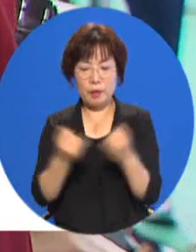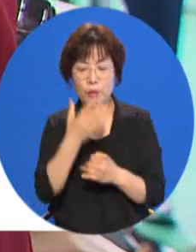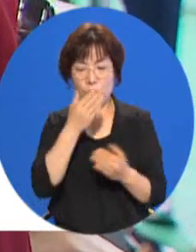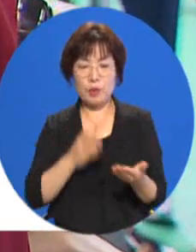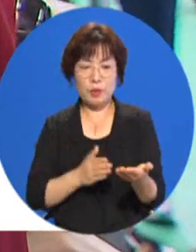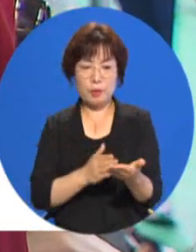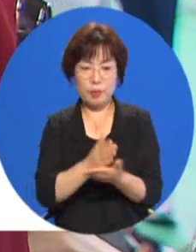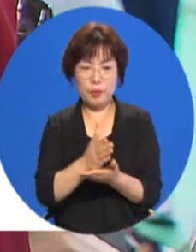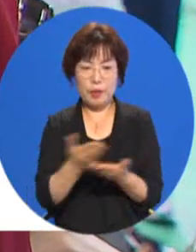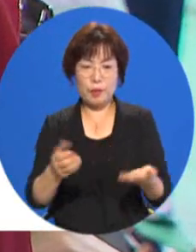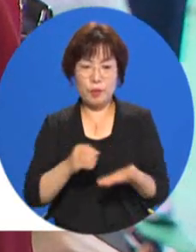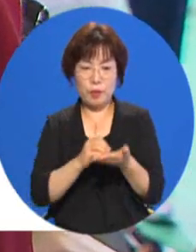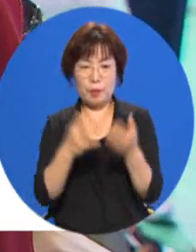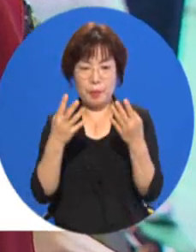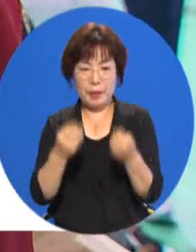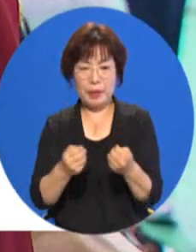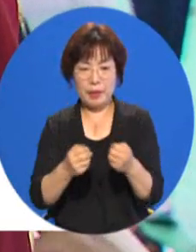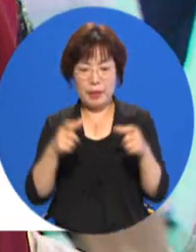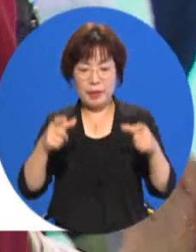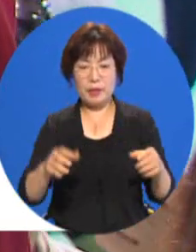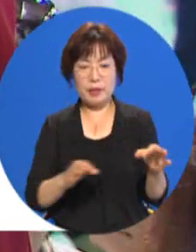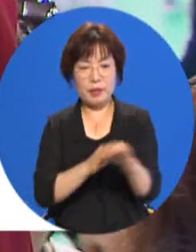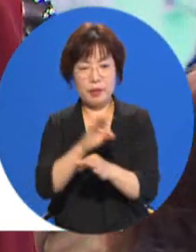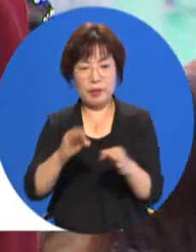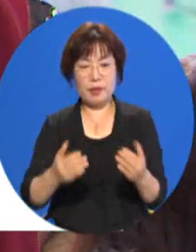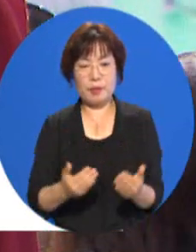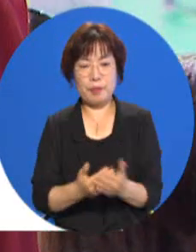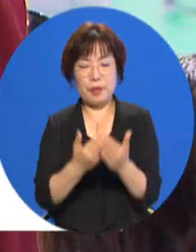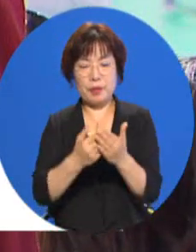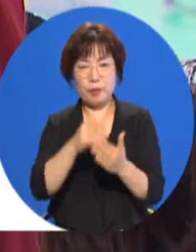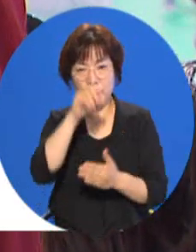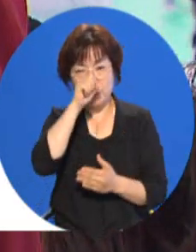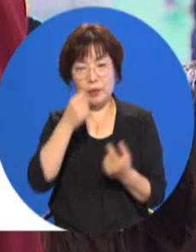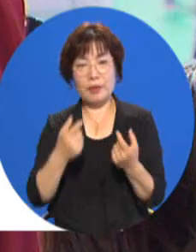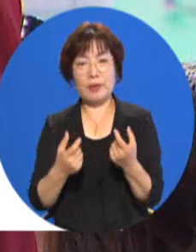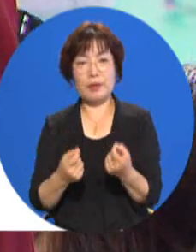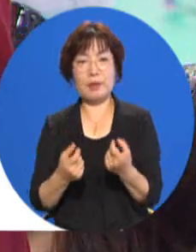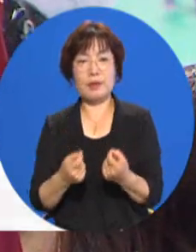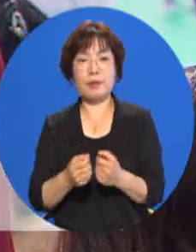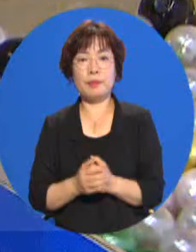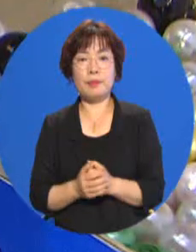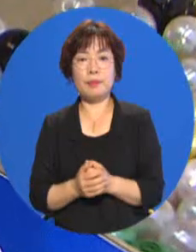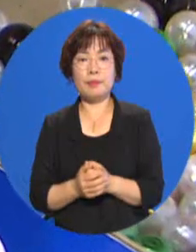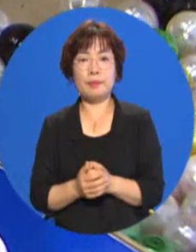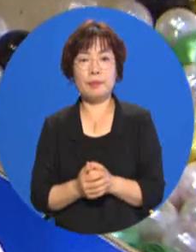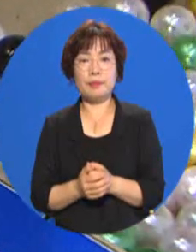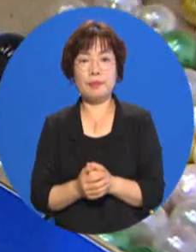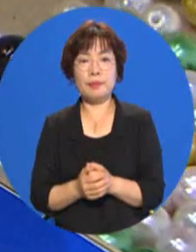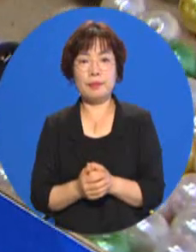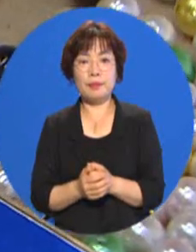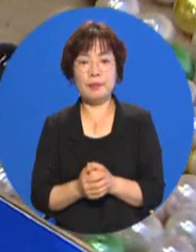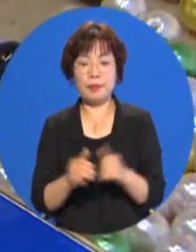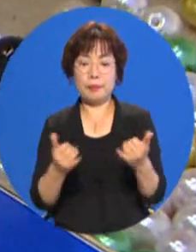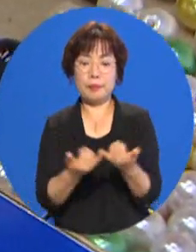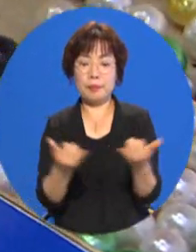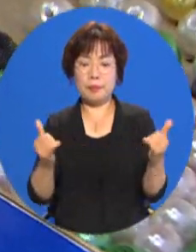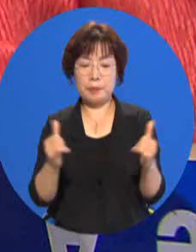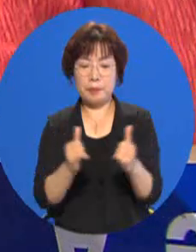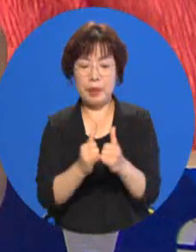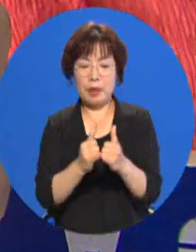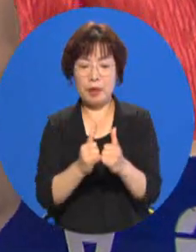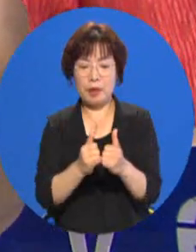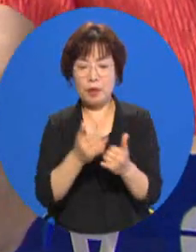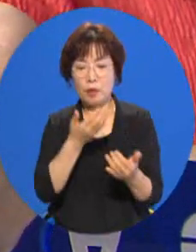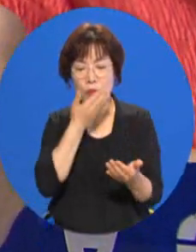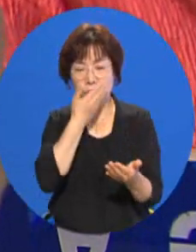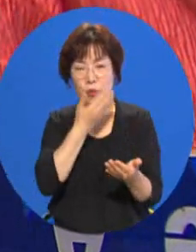복지 분야에 취업을 많이 해서 지역경제의 활성화가 되었으면 좋겠습니다. 상생과 공생이 시대적 화두가